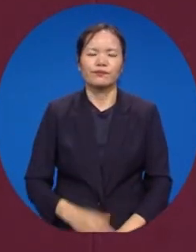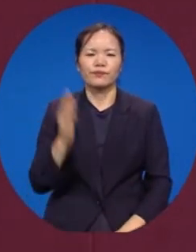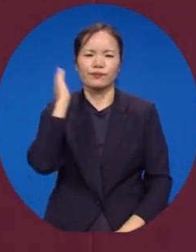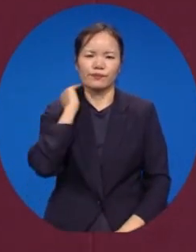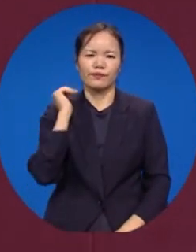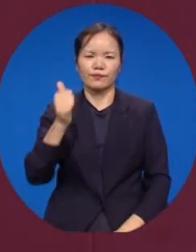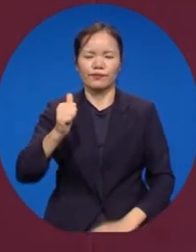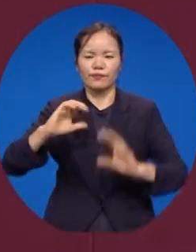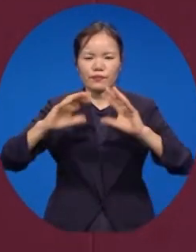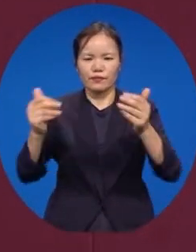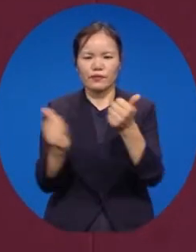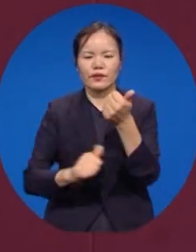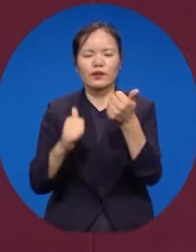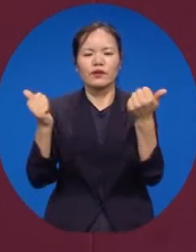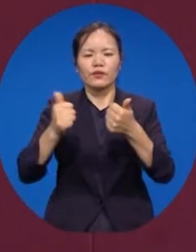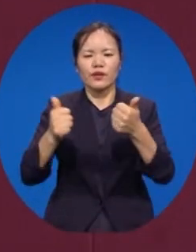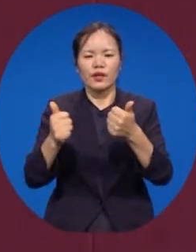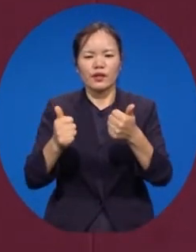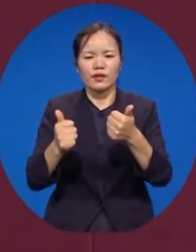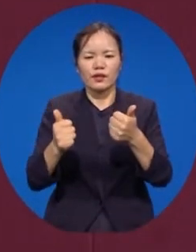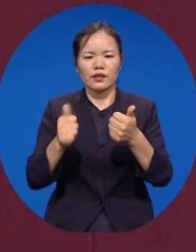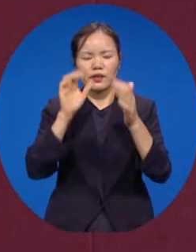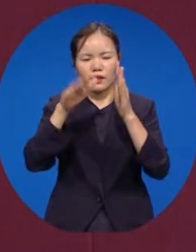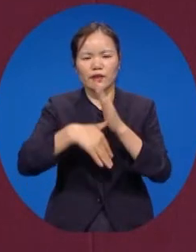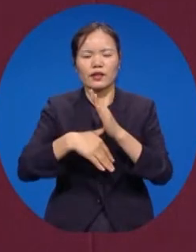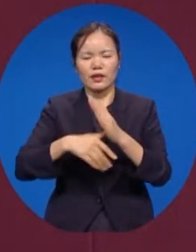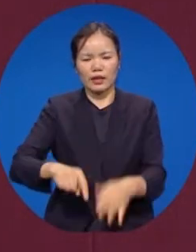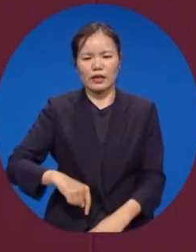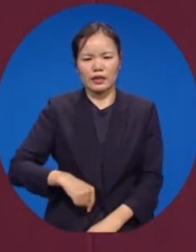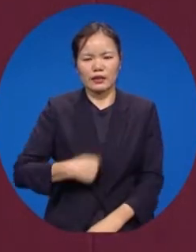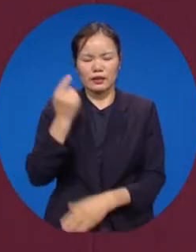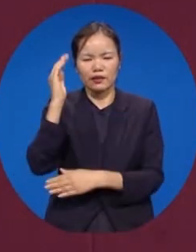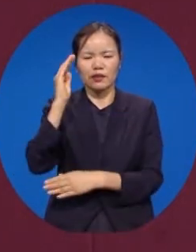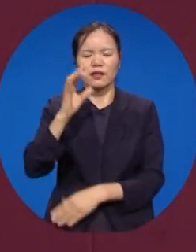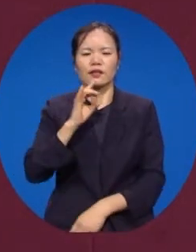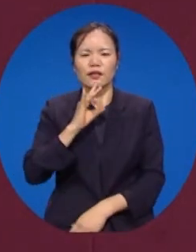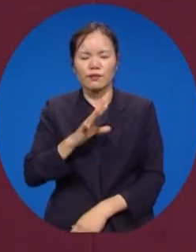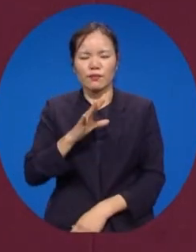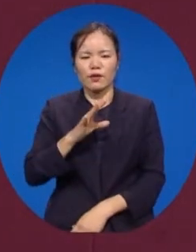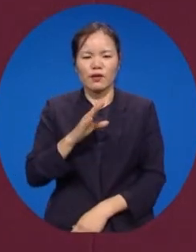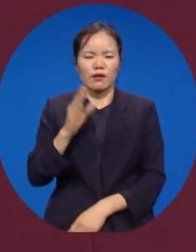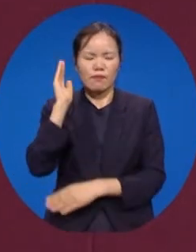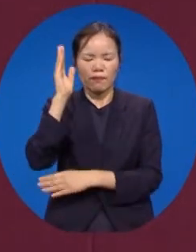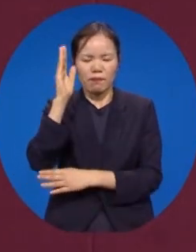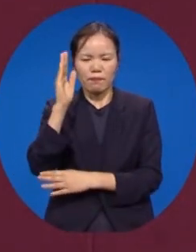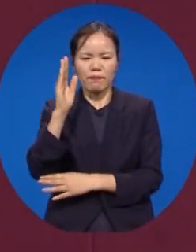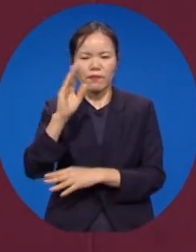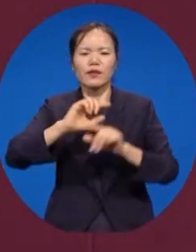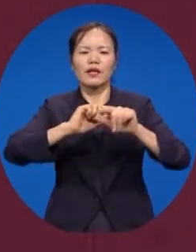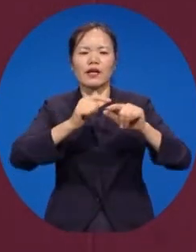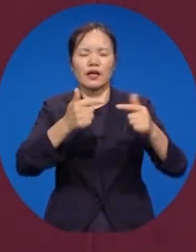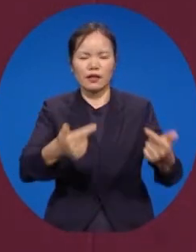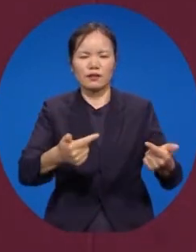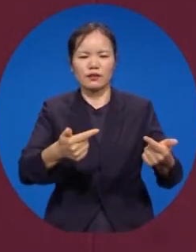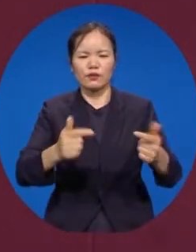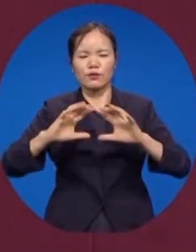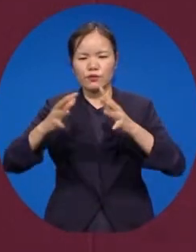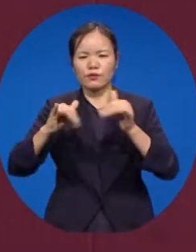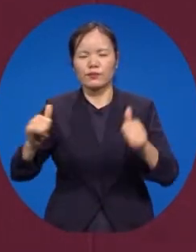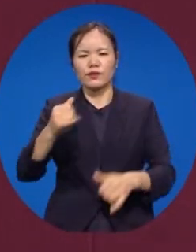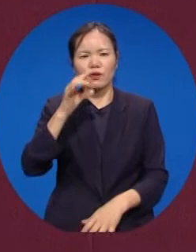대통령께서는 국무회의와 수석비서관 회의에서 자신의 이야기만을 일방적으로 할 것이 아니라 국민들이